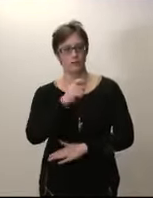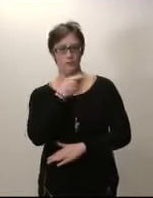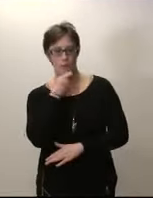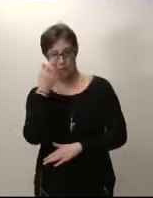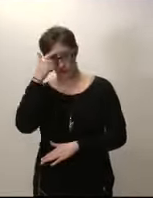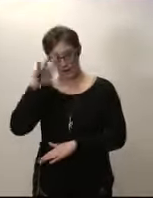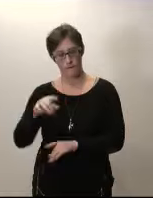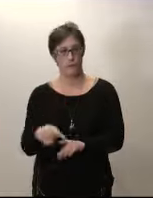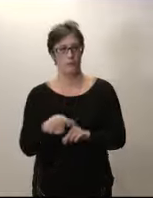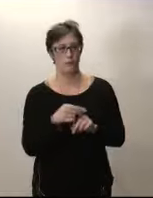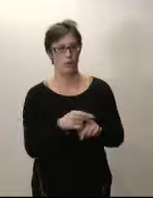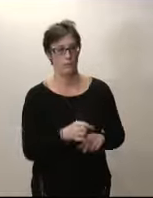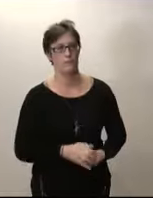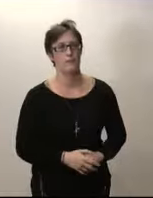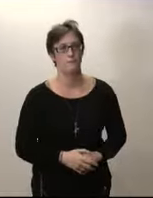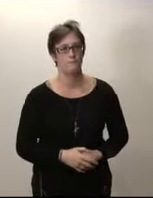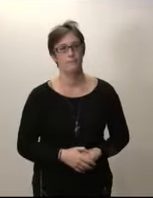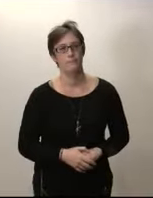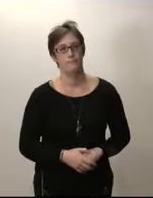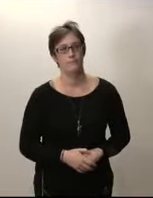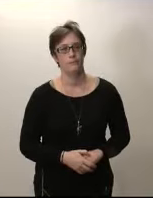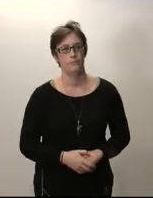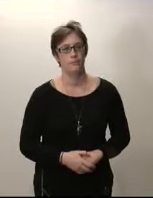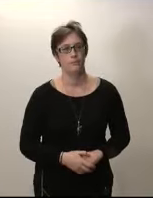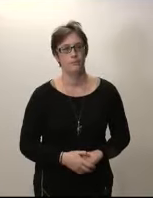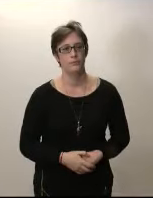avis favorable à cette proposition.